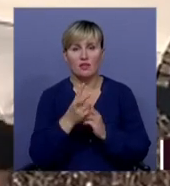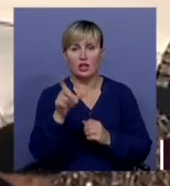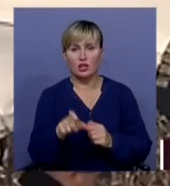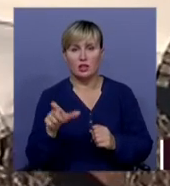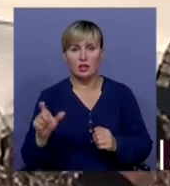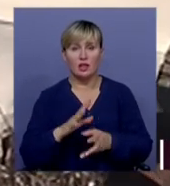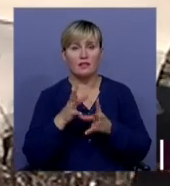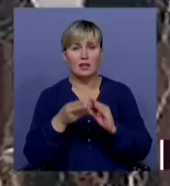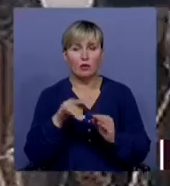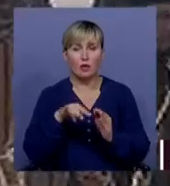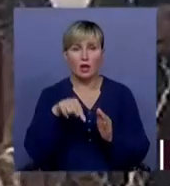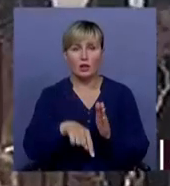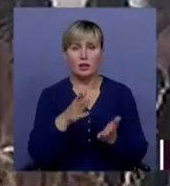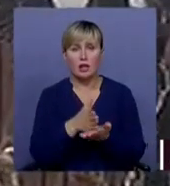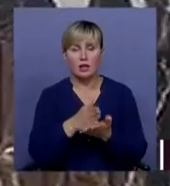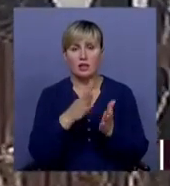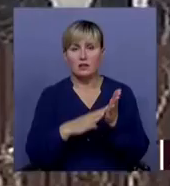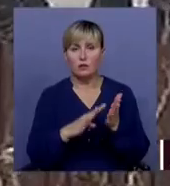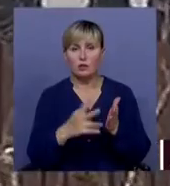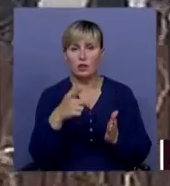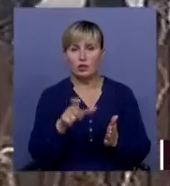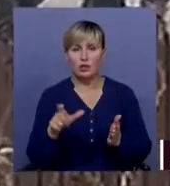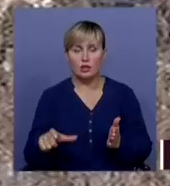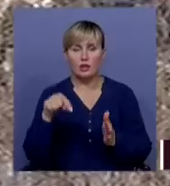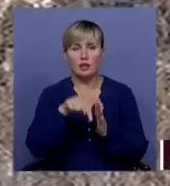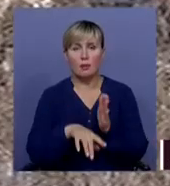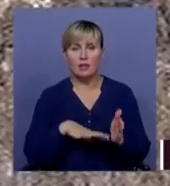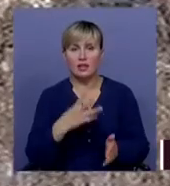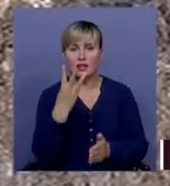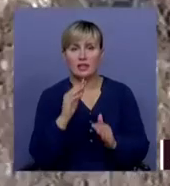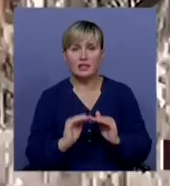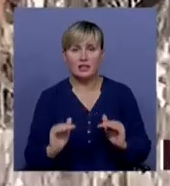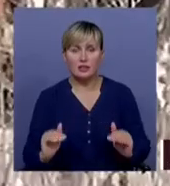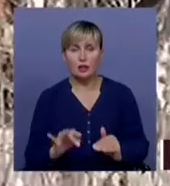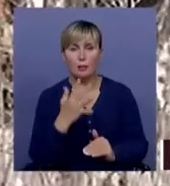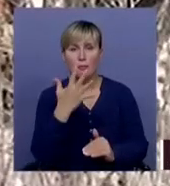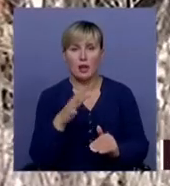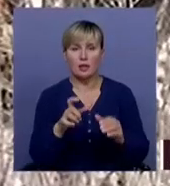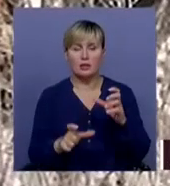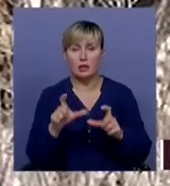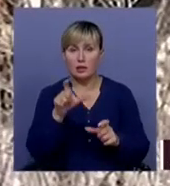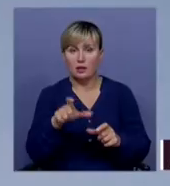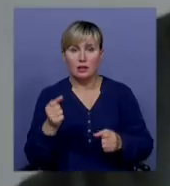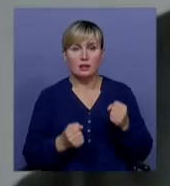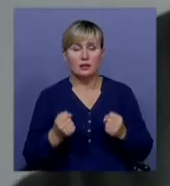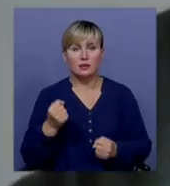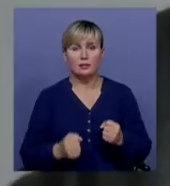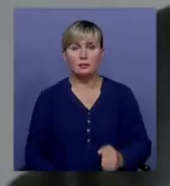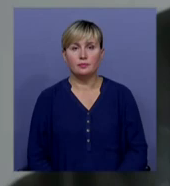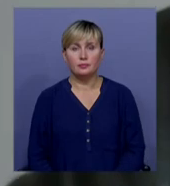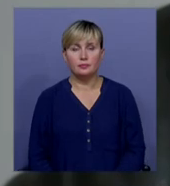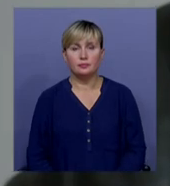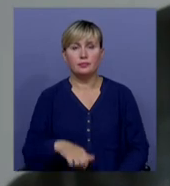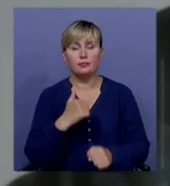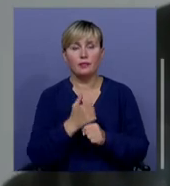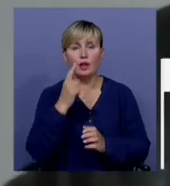человек. Всего на борту находилось 93 пассажира. Среди них 3 младенца, 5 члены экипажа. Важно понимать,